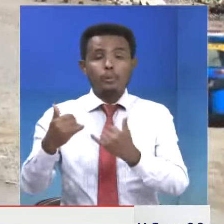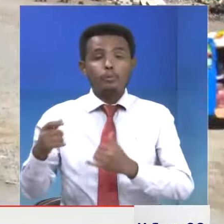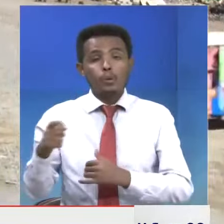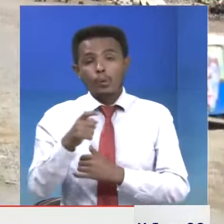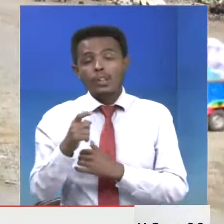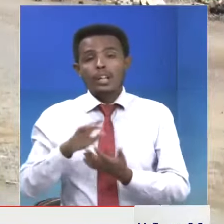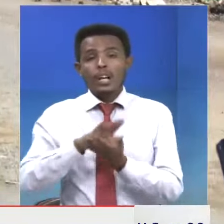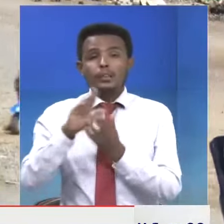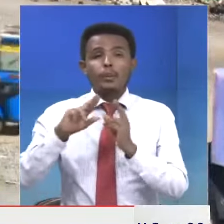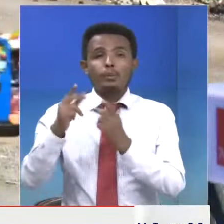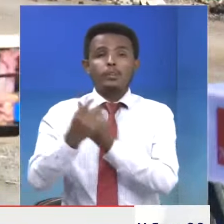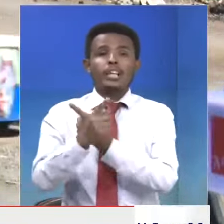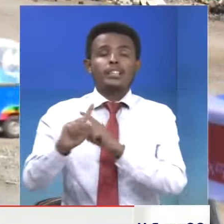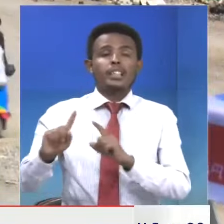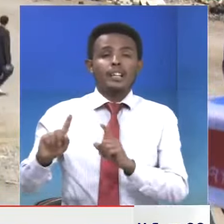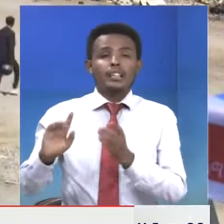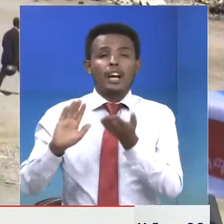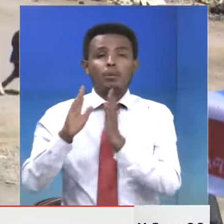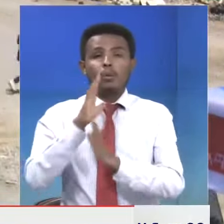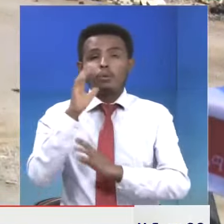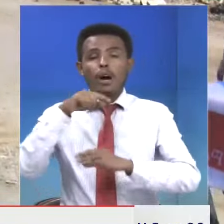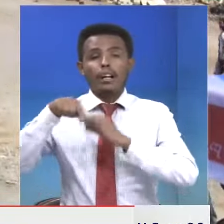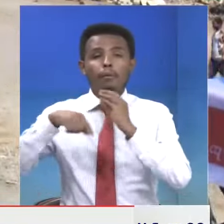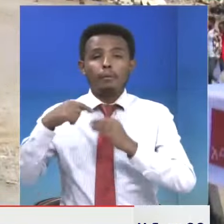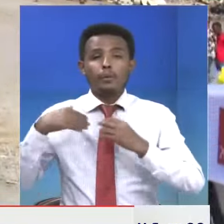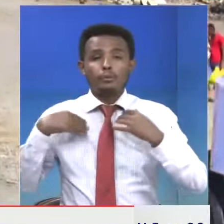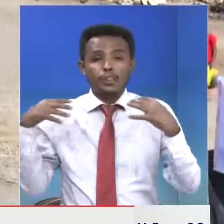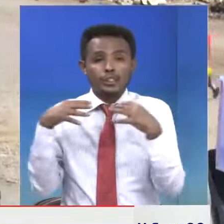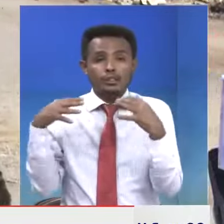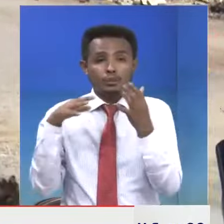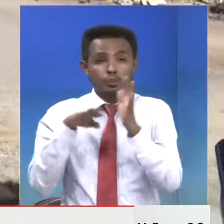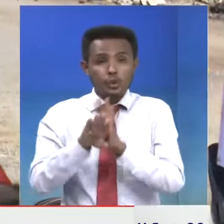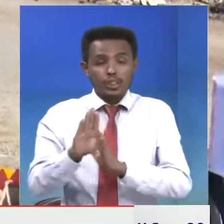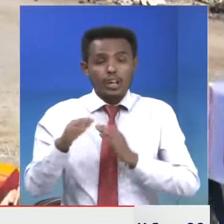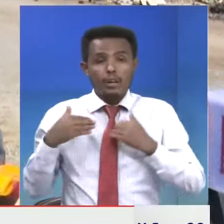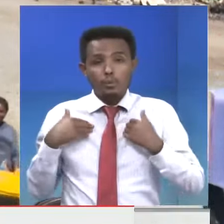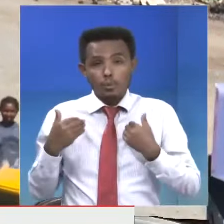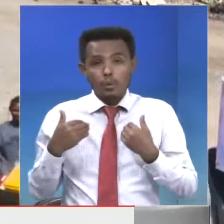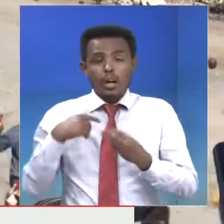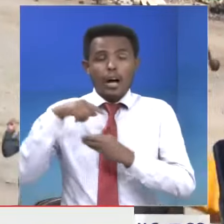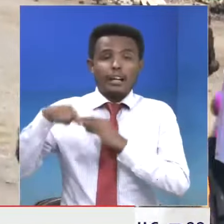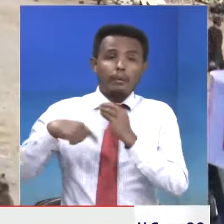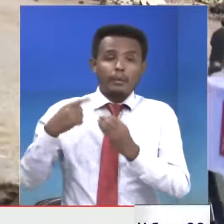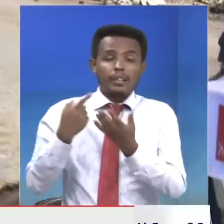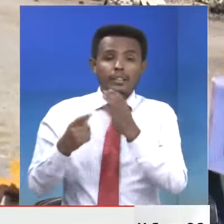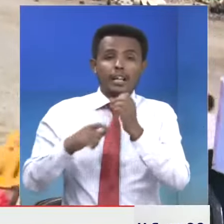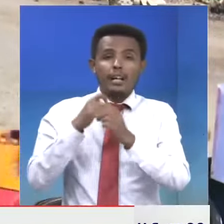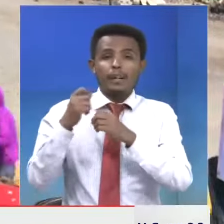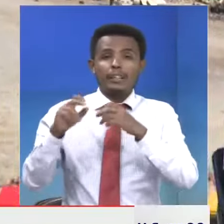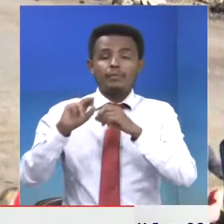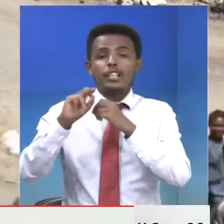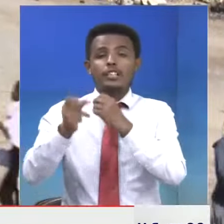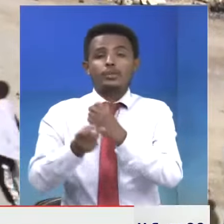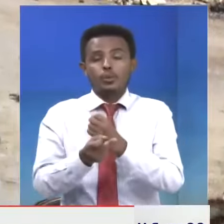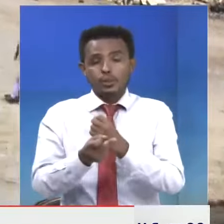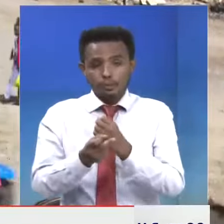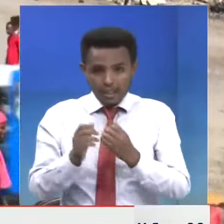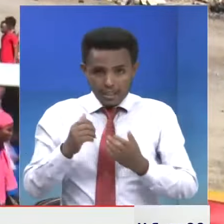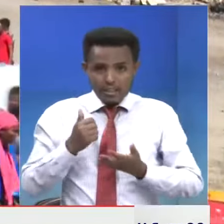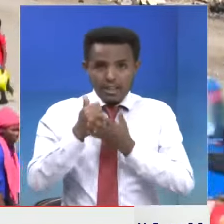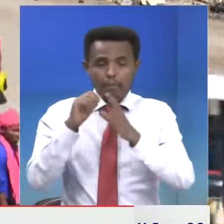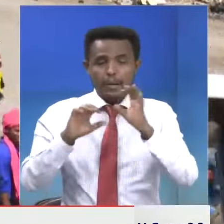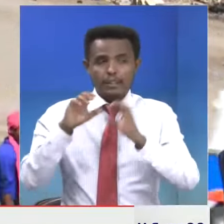ከአሸባሪ ቡድኑ ስጋት ነጻ ያልወጡ አካባቢዎች አሉ፣ በስጋት ውስጥ ያሉ አካባቢዎች አሉና ለነዛ ደግሞ ዓለም አቀፍ ድርጅቶችም ድጋፍ